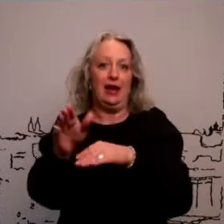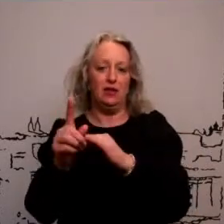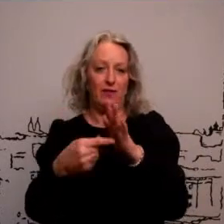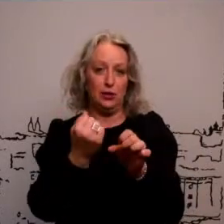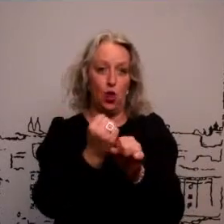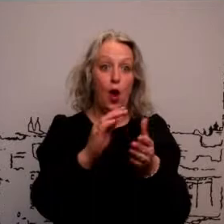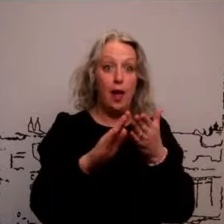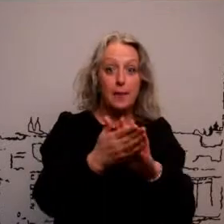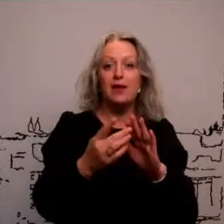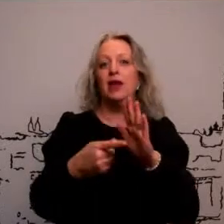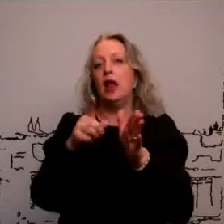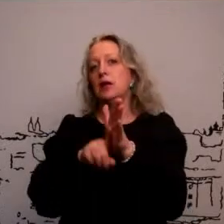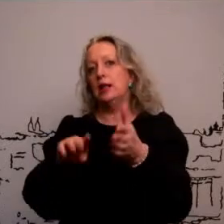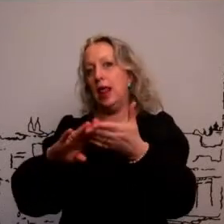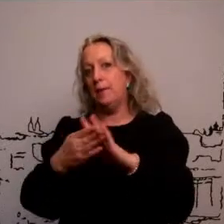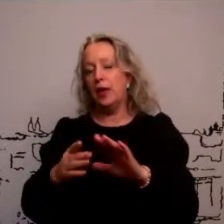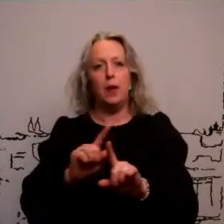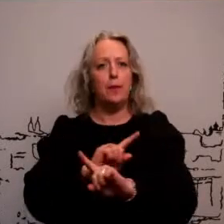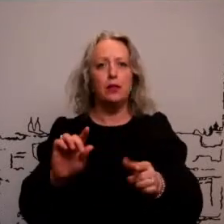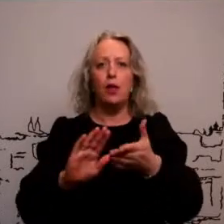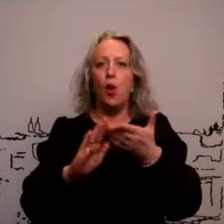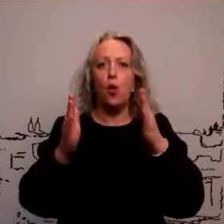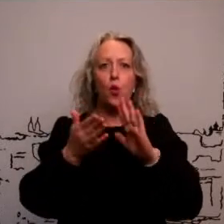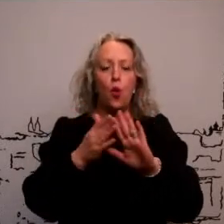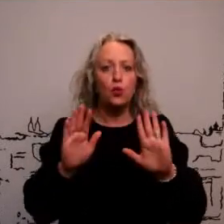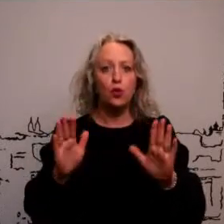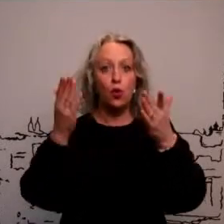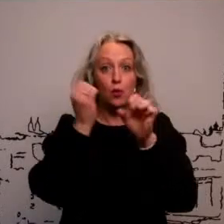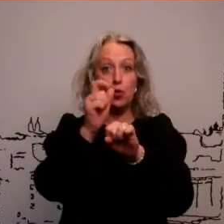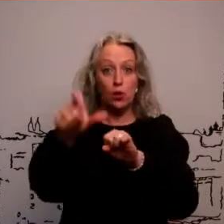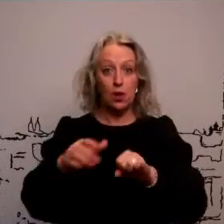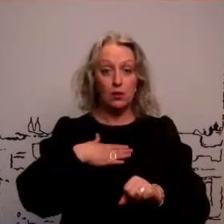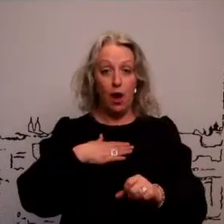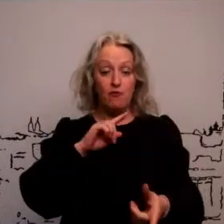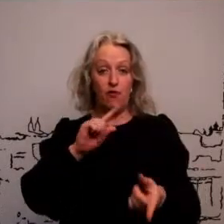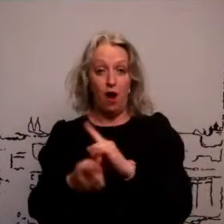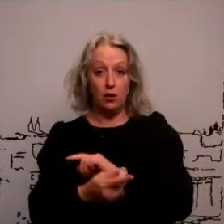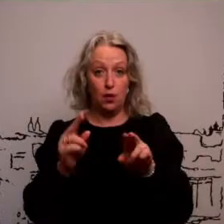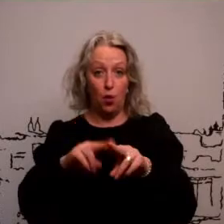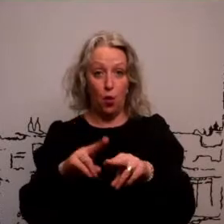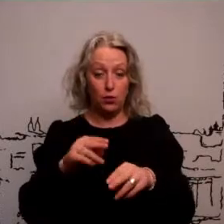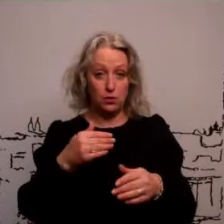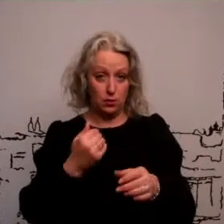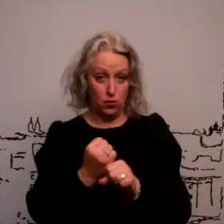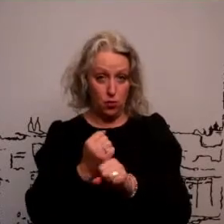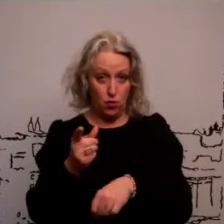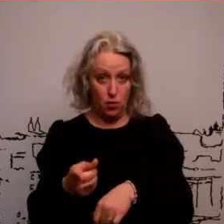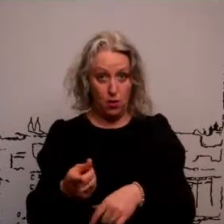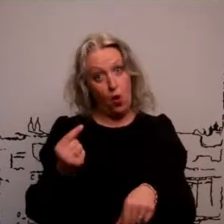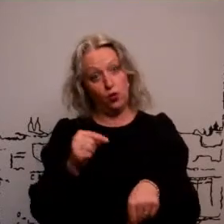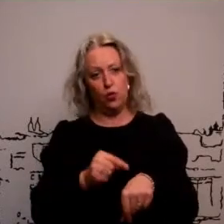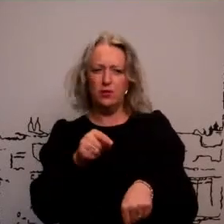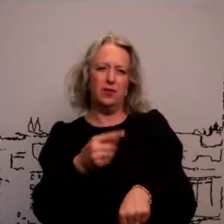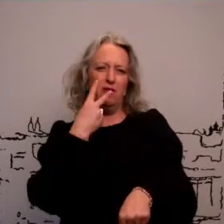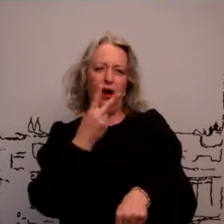et kui ka töötaja tahab vahetada seda töökohta, tal on ju selleks täiesti õigus, et tundubki, et no see töö mulle ei